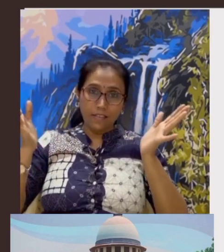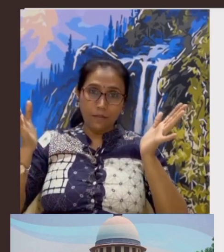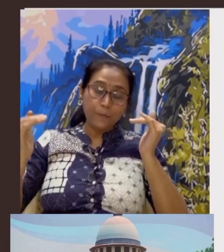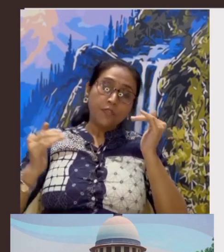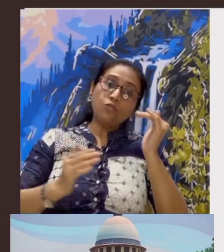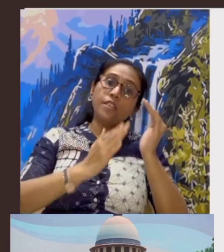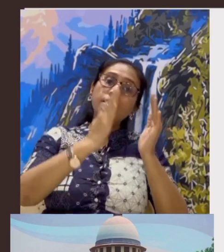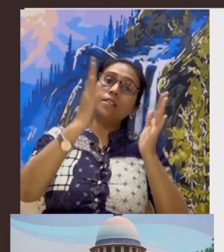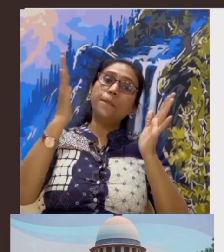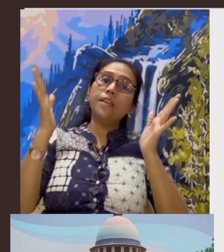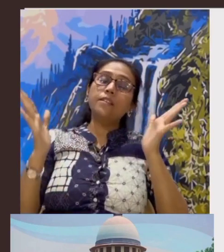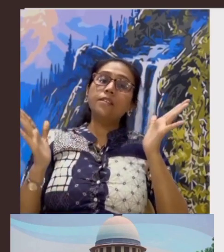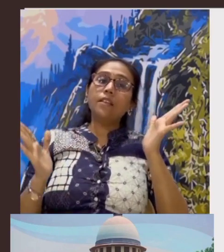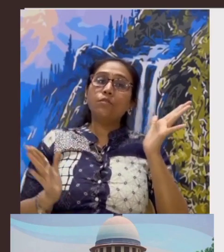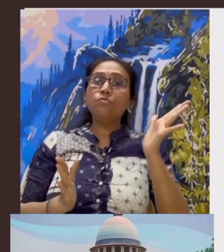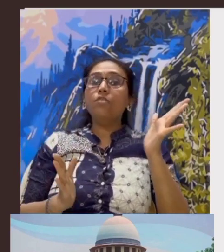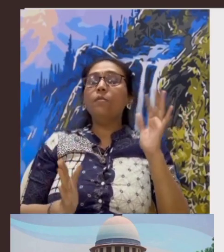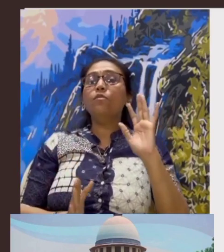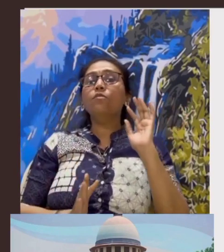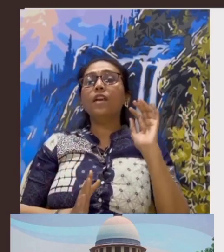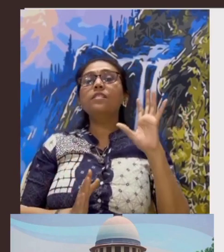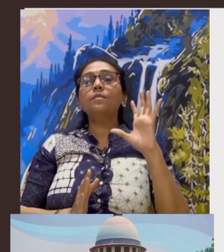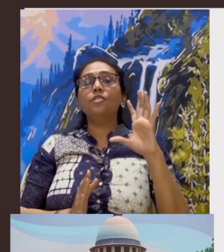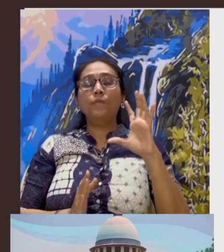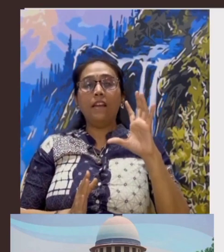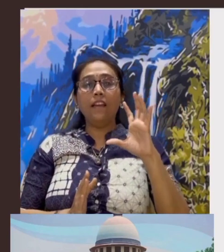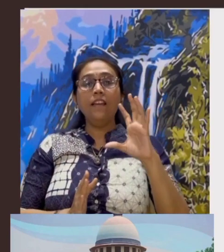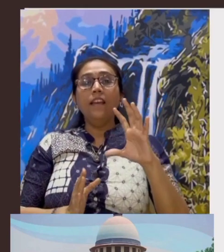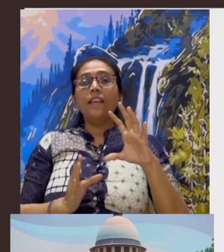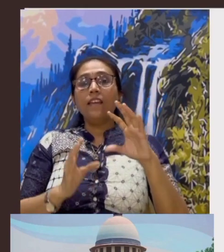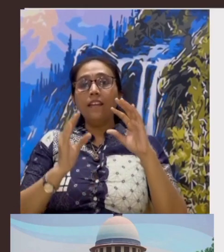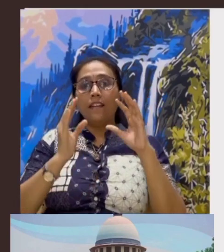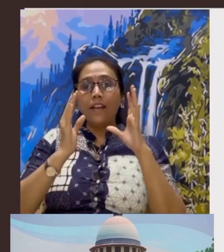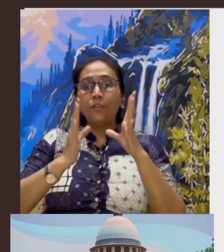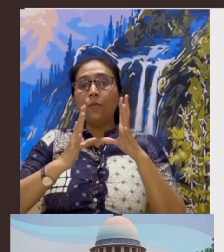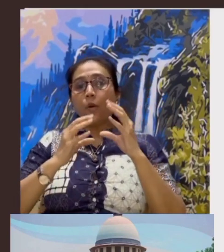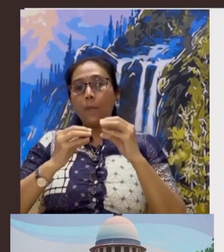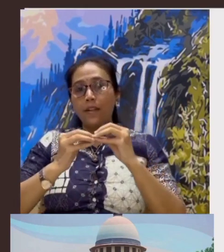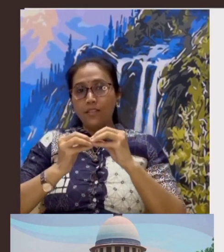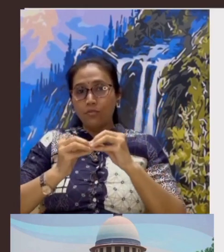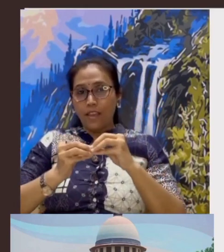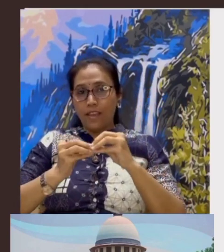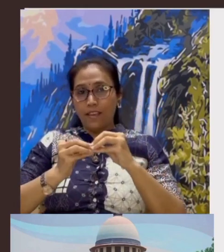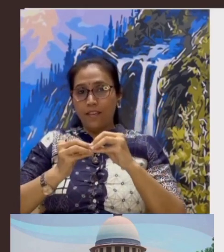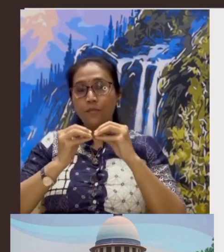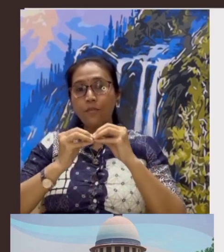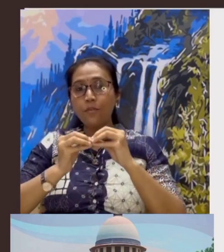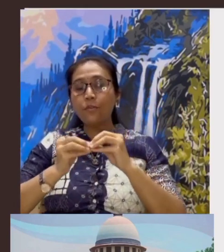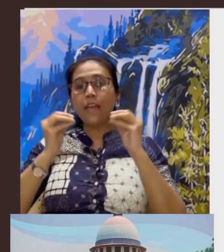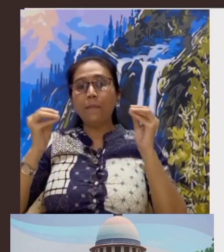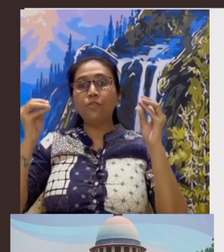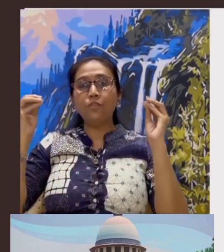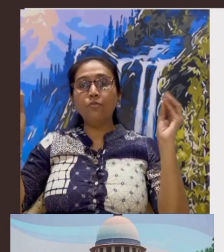सकता। सो इन सब केसेस के थ्रू हम लोग को क्या समझ में आ रहा है कि राइट टू प्रॉपर्टी जो है वो